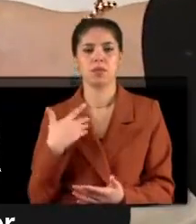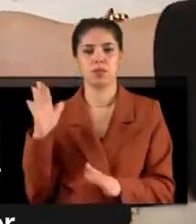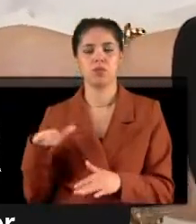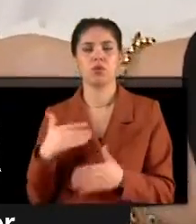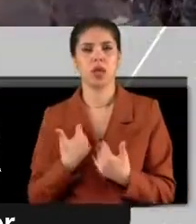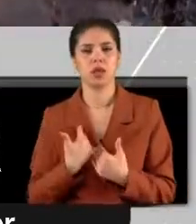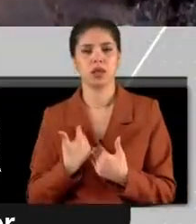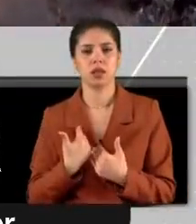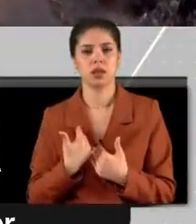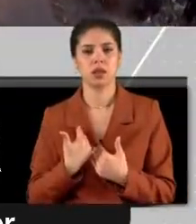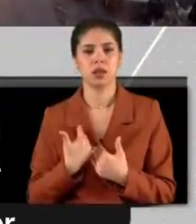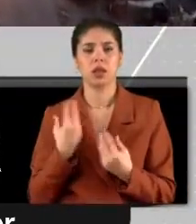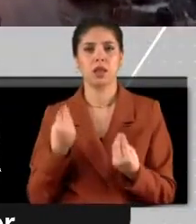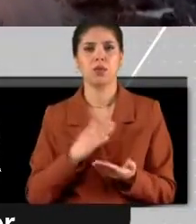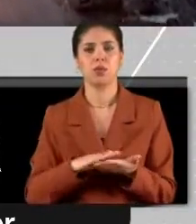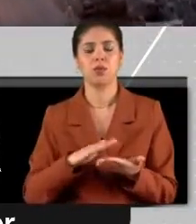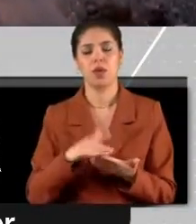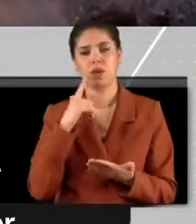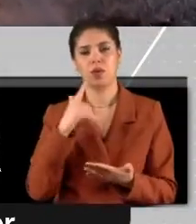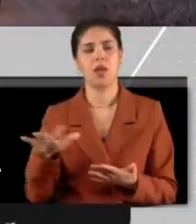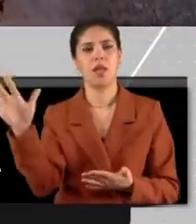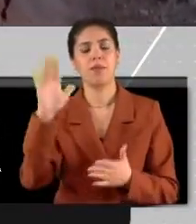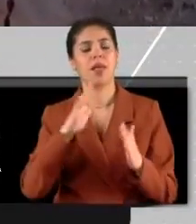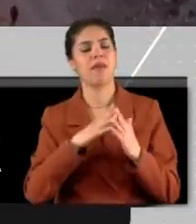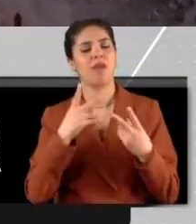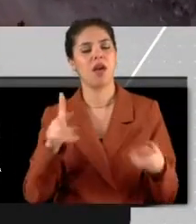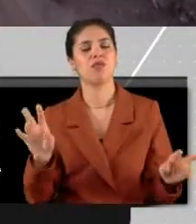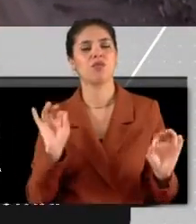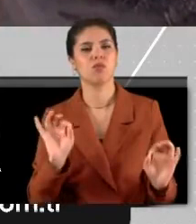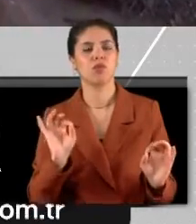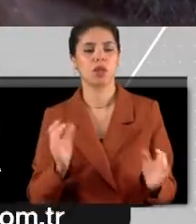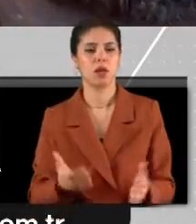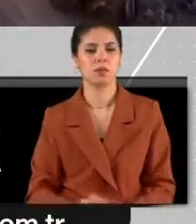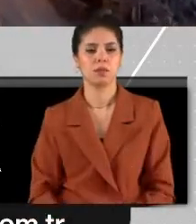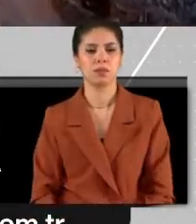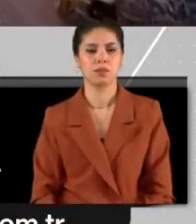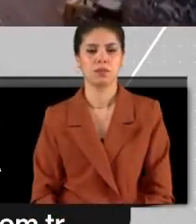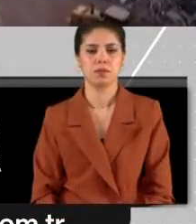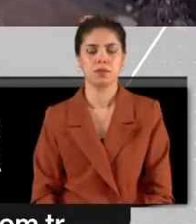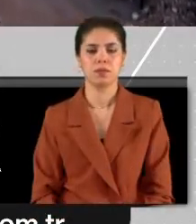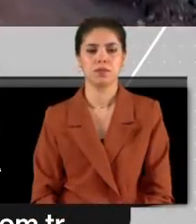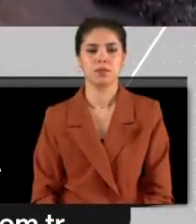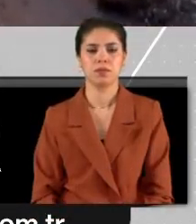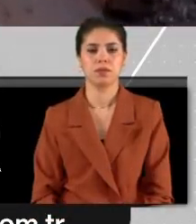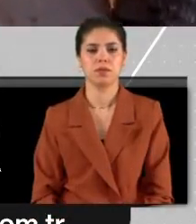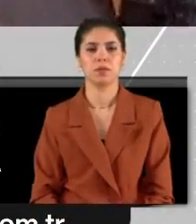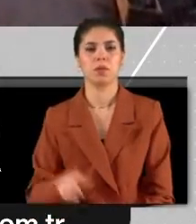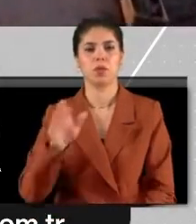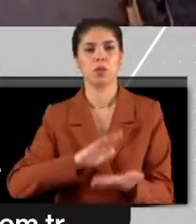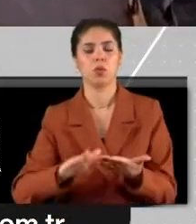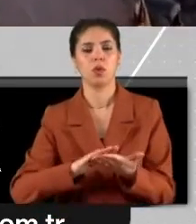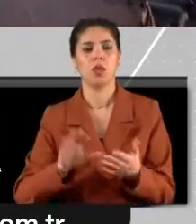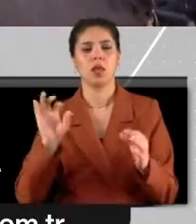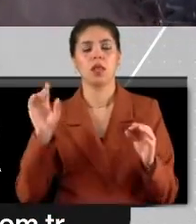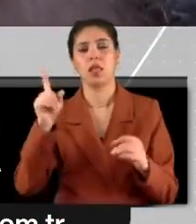buradayız iyileşene herkes kadar. Herkes gönlünü, evini açacaktır, evet, sizlere. Oradan geldiniz. Kendinizi toplayana kadar mutlaka